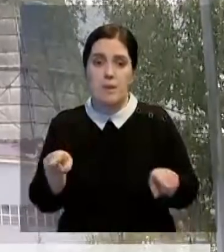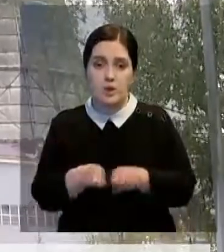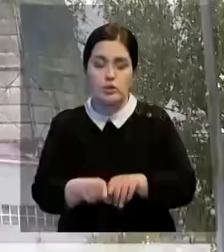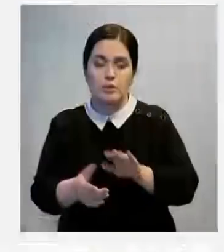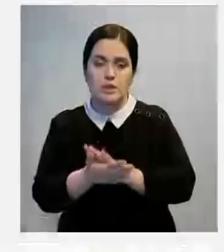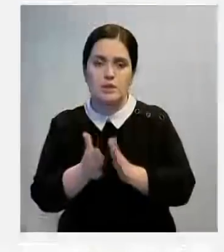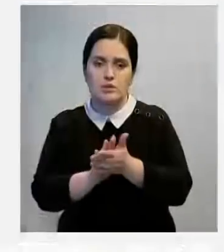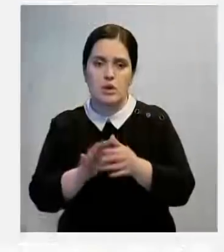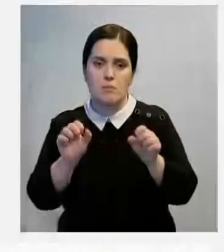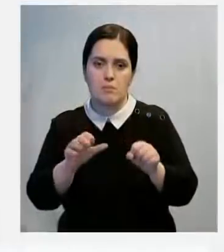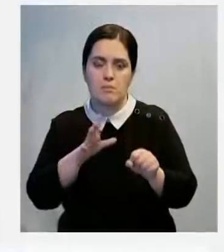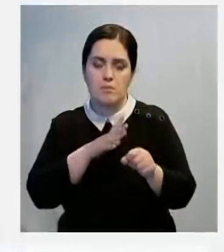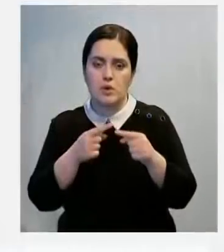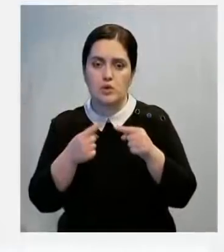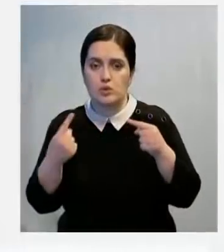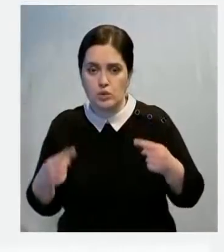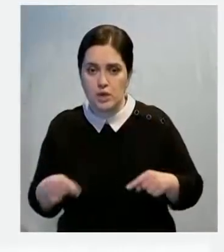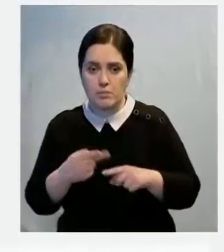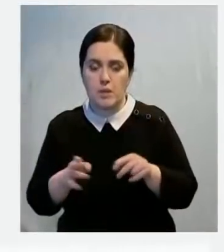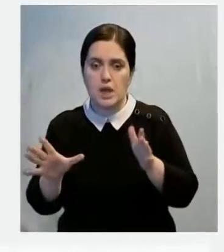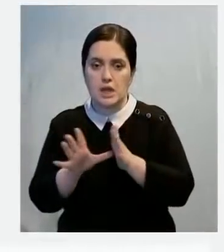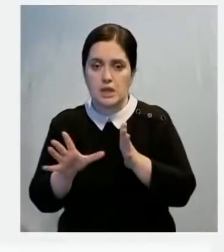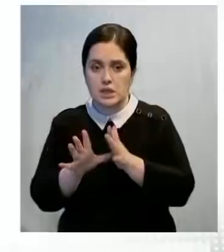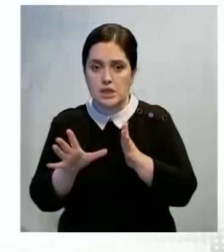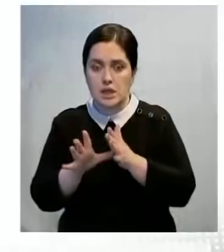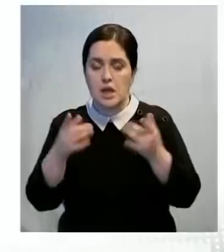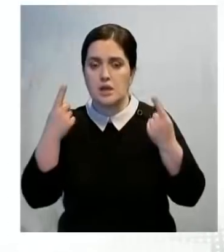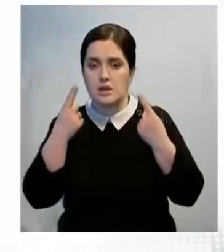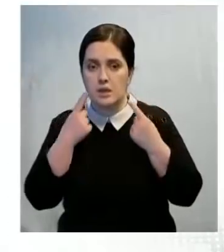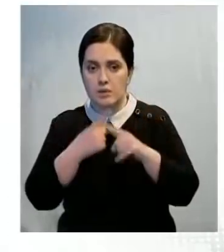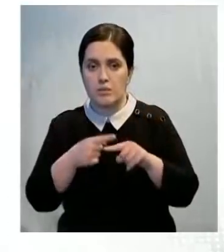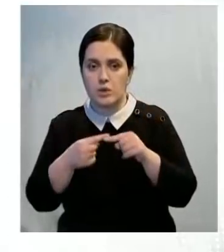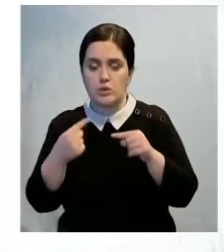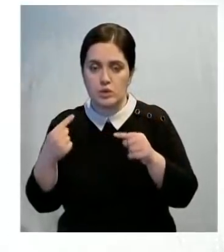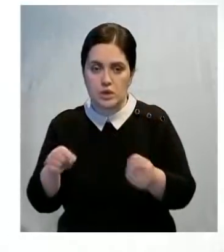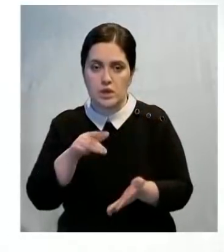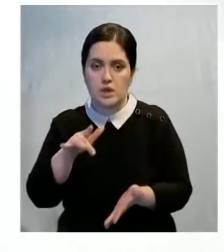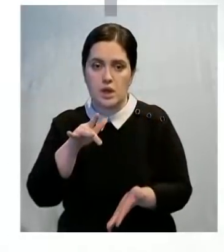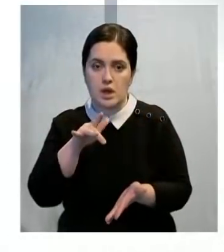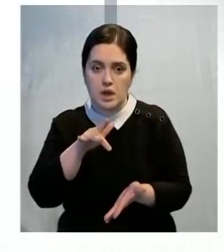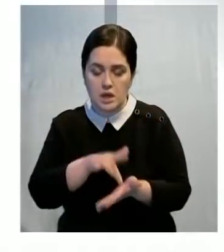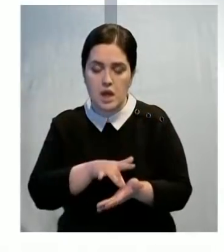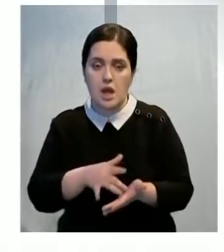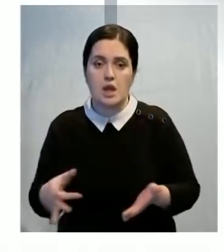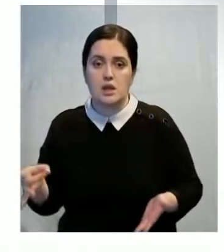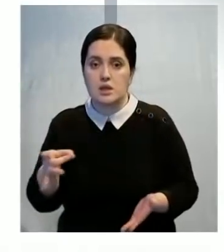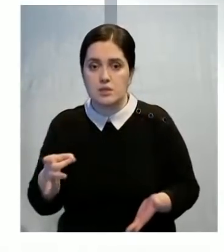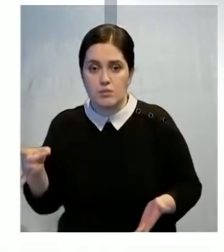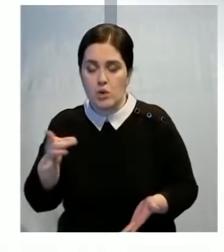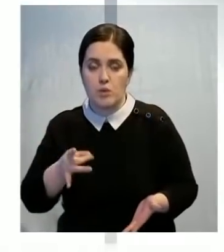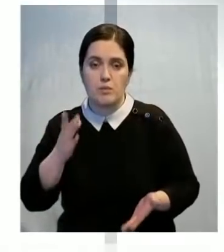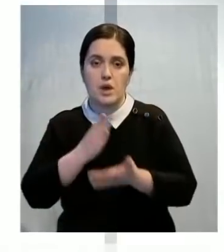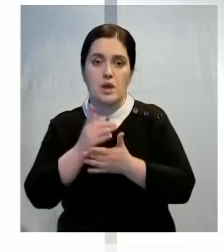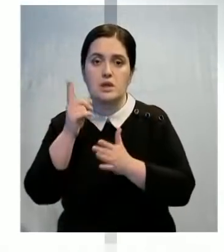может наблюдаться и на других объектах энергетической инфраструктуры и в других регионах страны. В республике на сегодня, к слову,